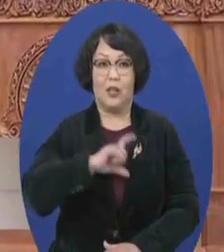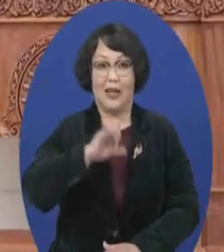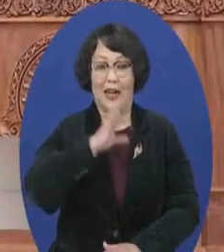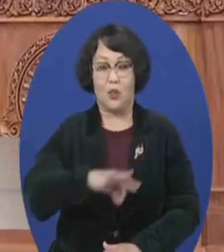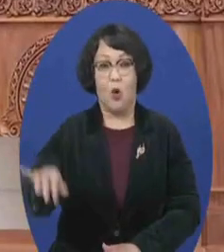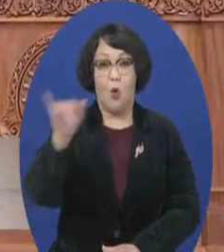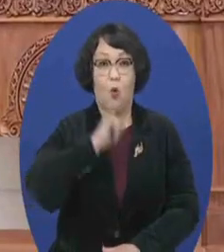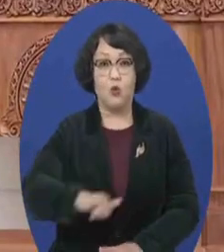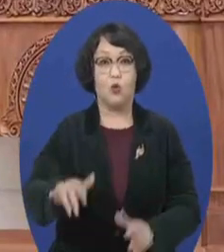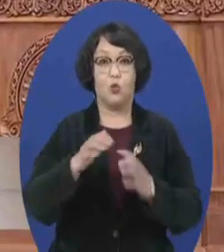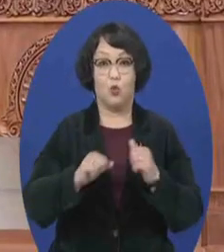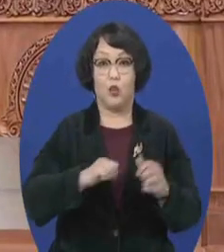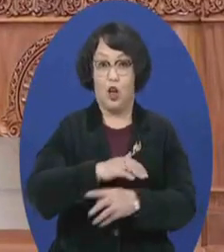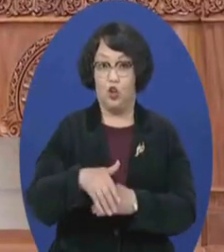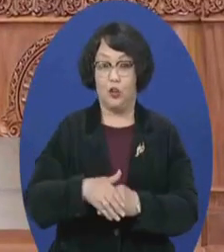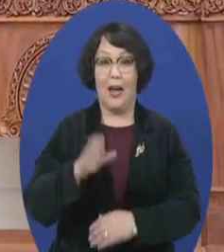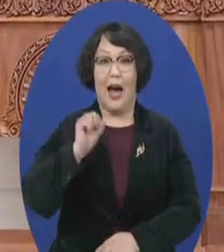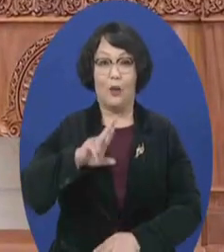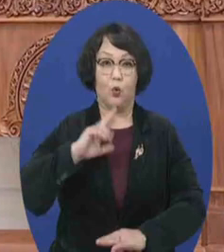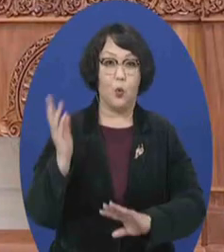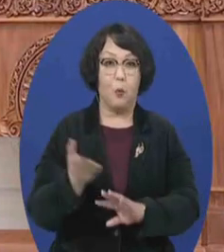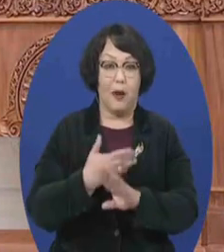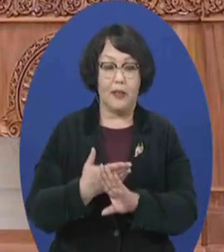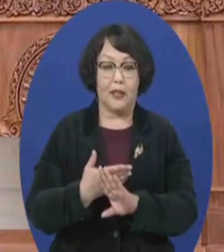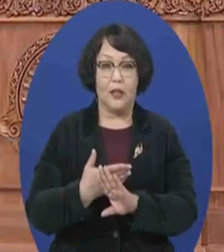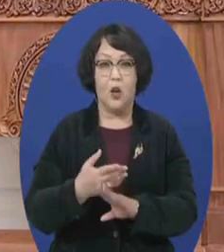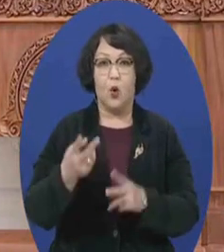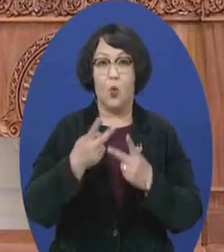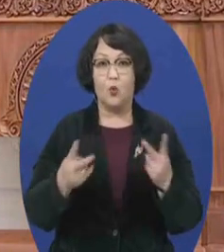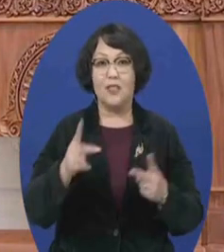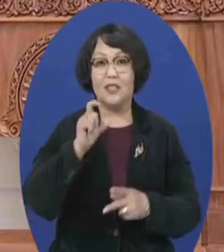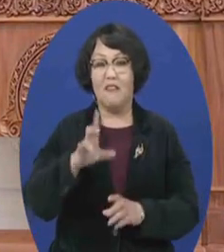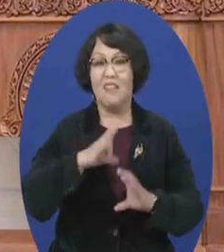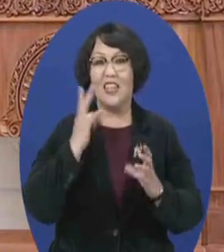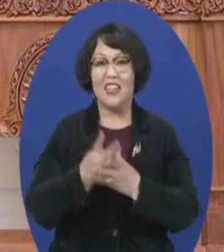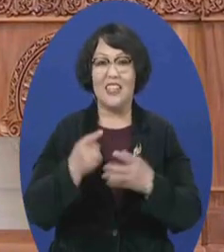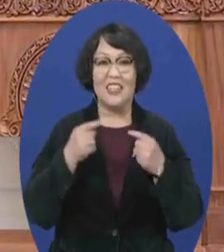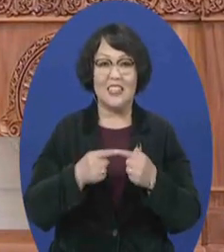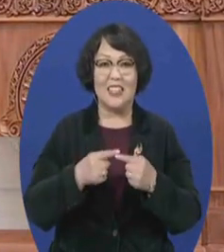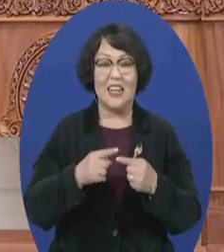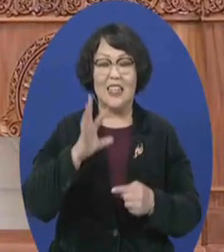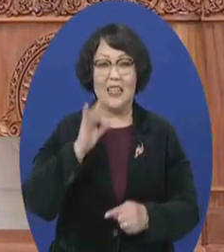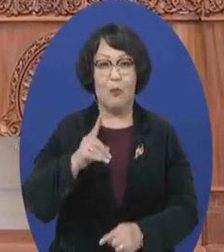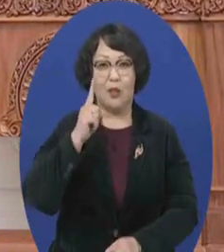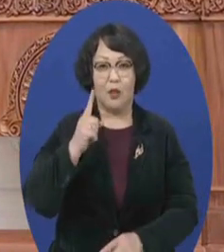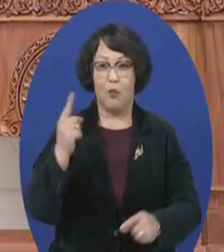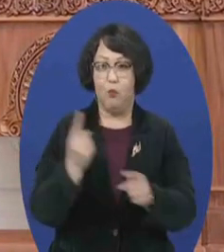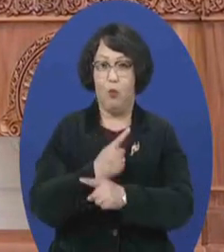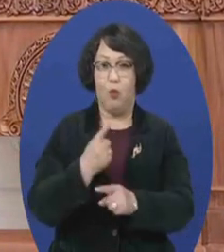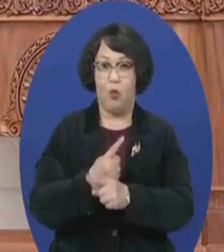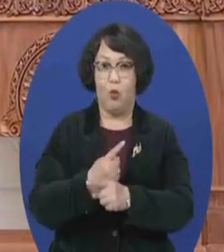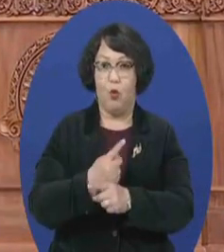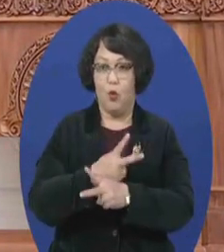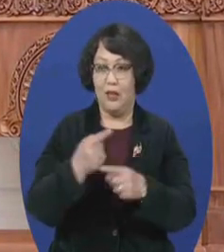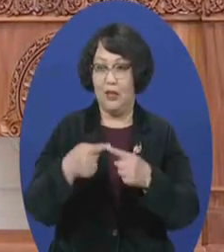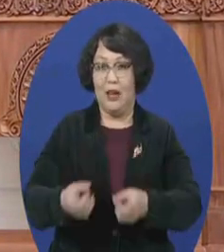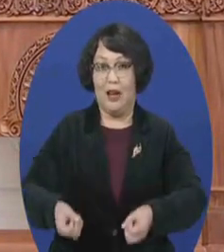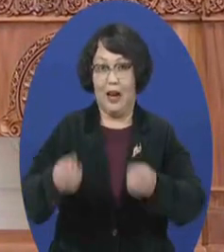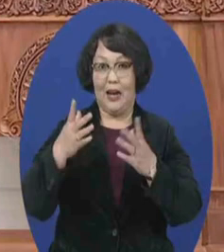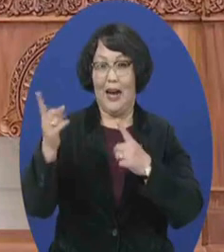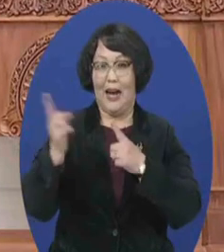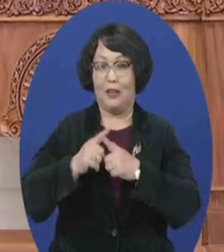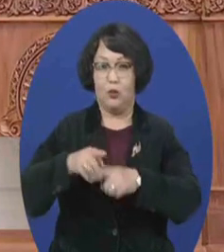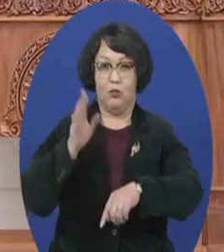улс орны тусгаар тогтнол, аюулгүй байдал, үндэсний нэгдлийн эсрэг аливаа босгомог үйлдэлтэй хатуу тэмцэх болно